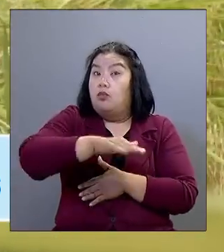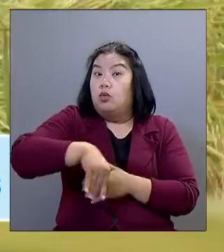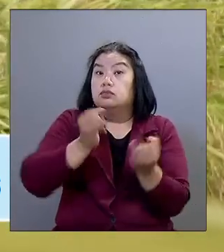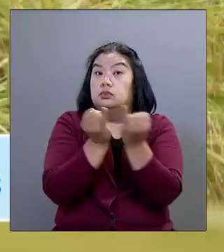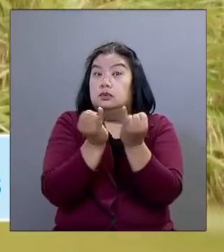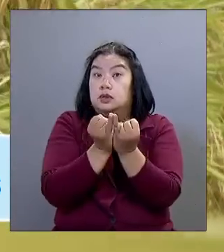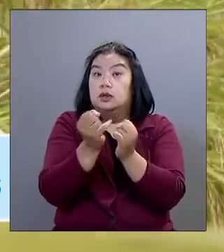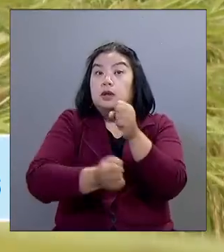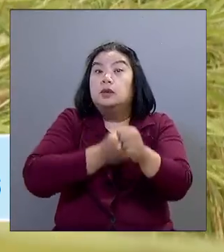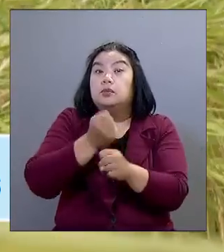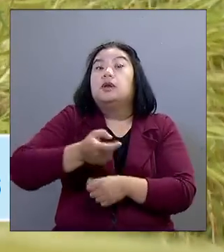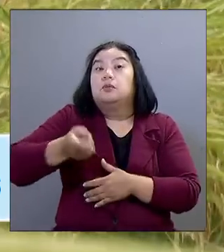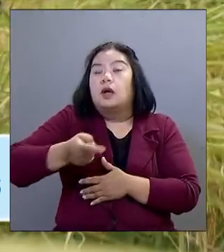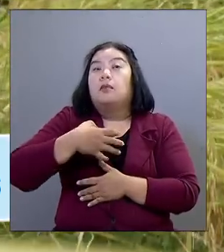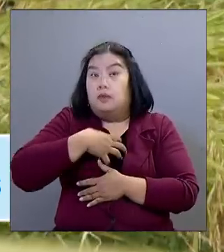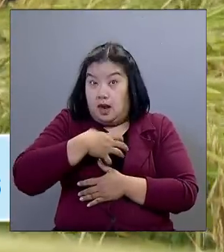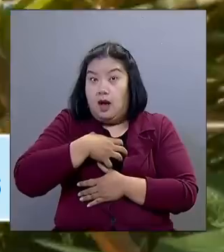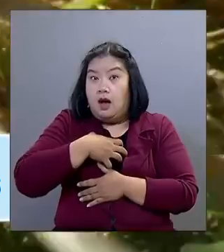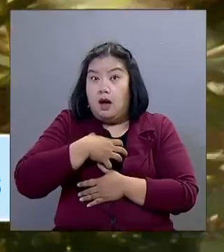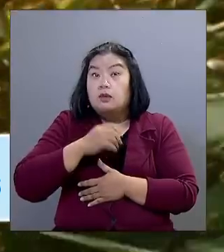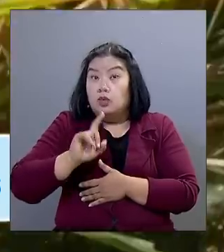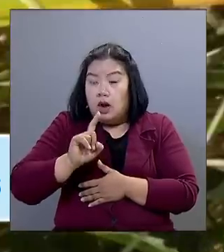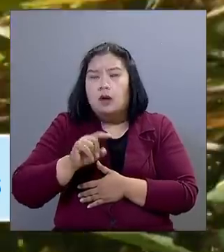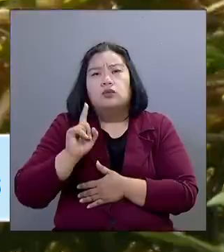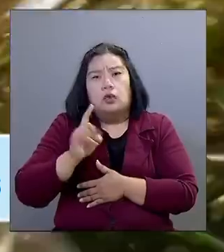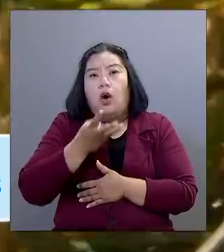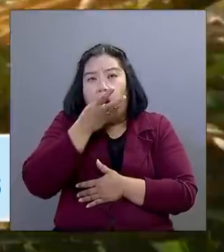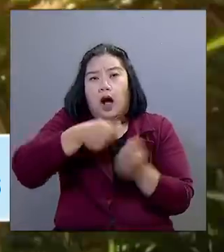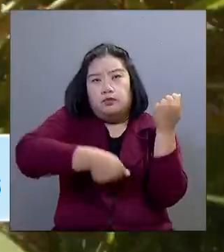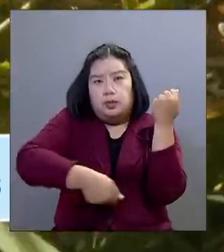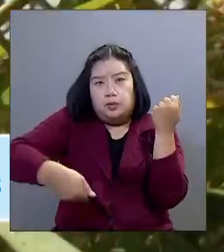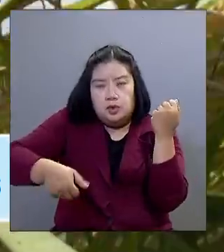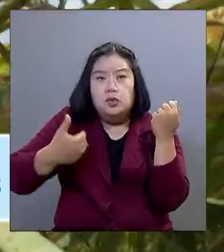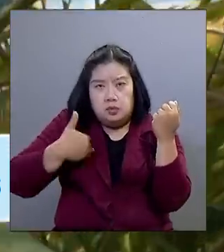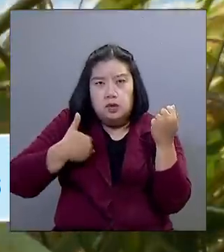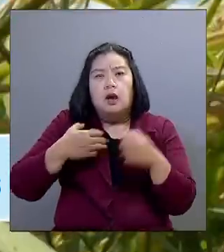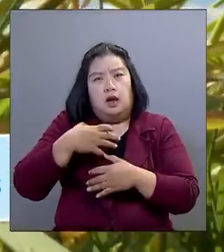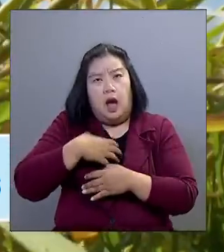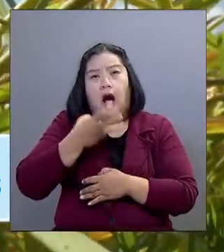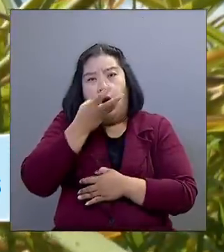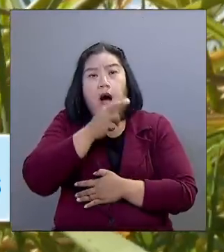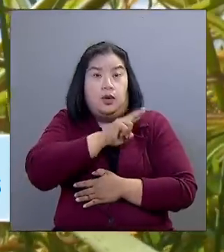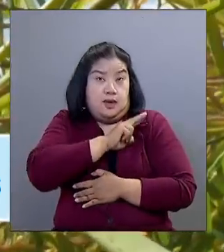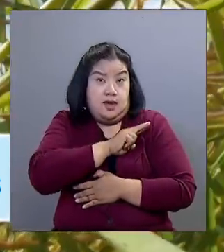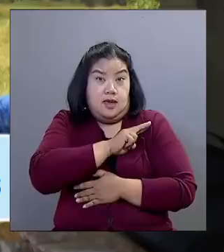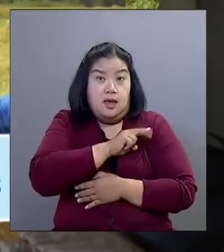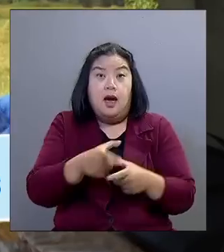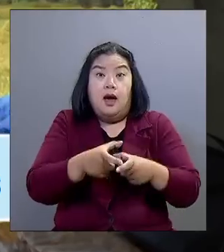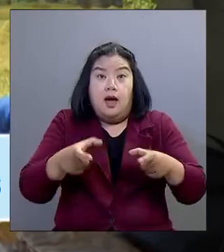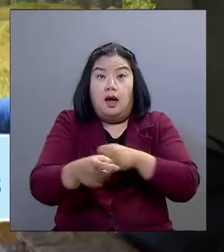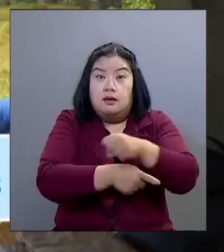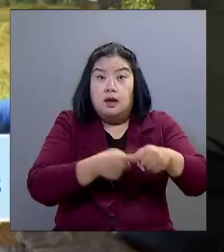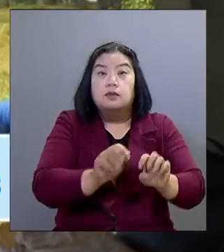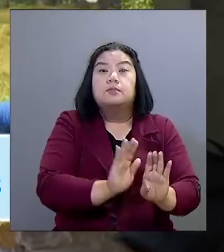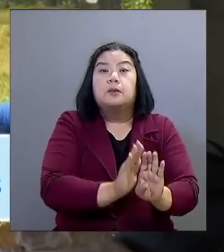าทุกปีไม่ว่าข้าวจะถูกหรือแพงคนในชุมชนก็จะทำนาเพื่อที่จะได้ข้าวที่ปลูกในแปลงของตัวเองมาไว้